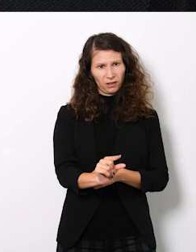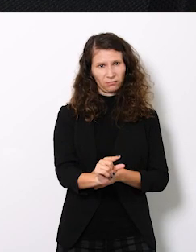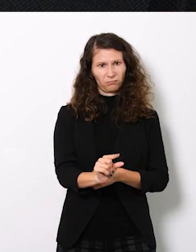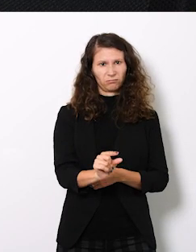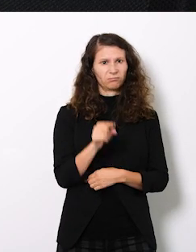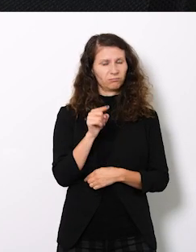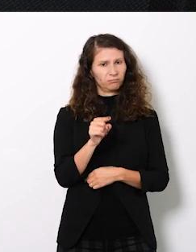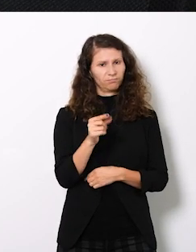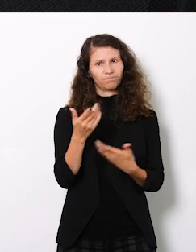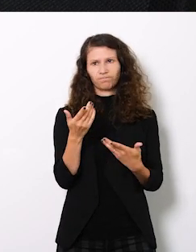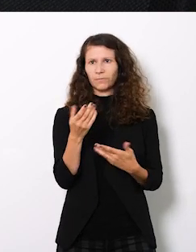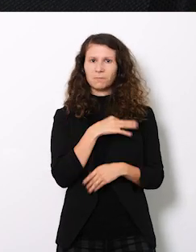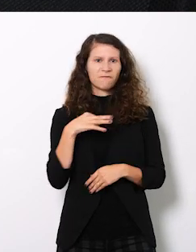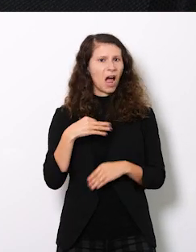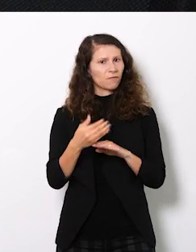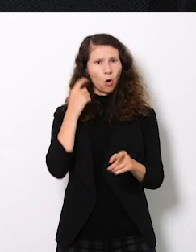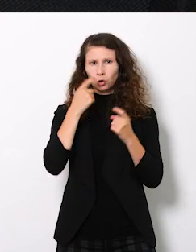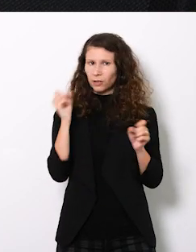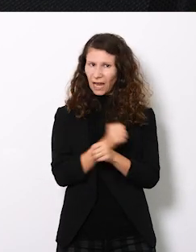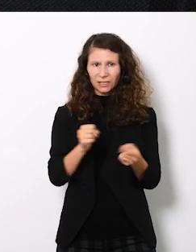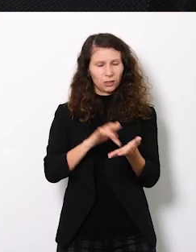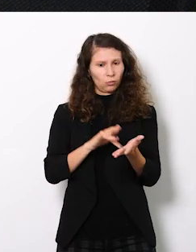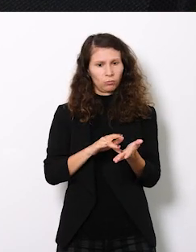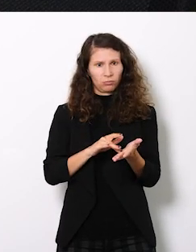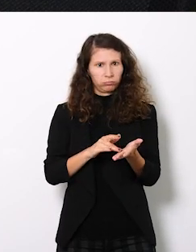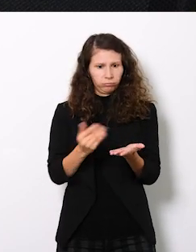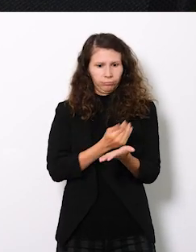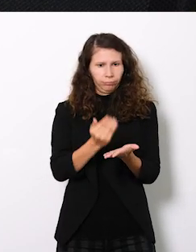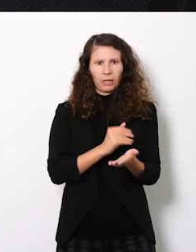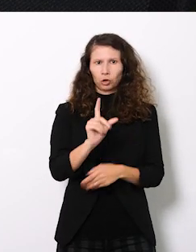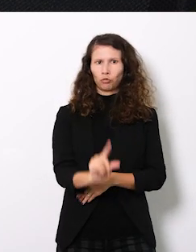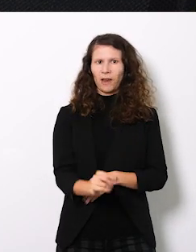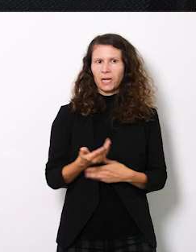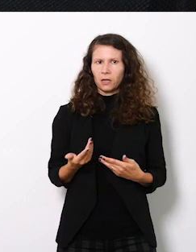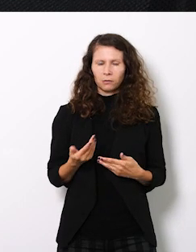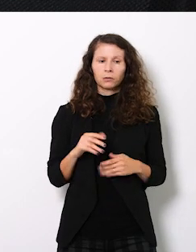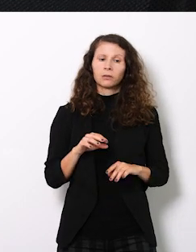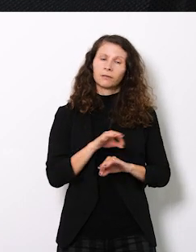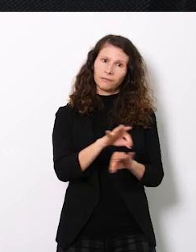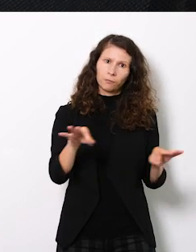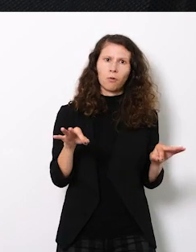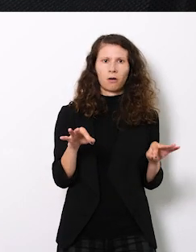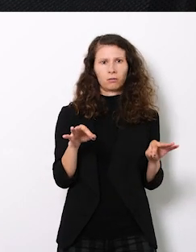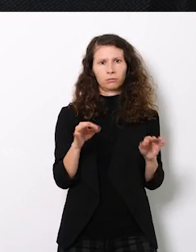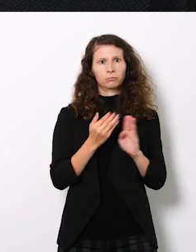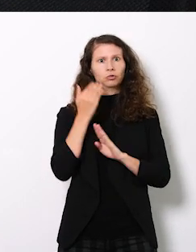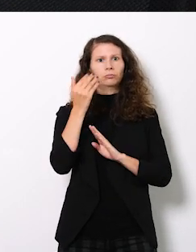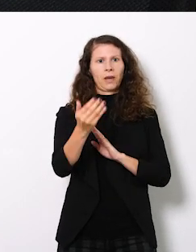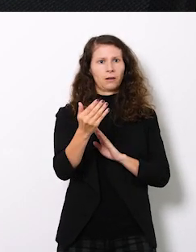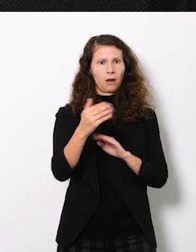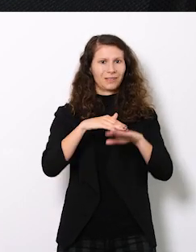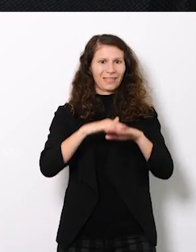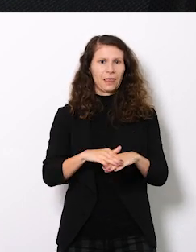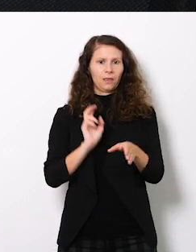keine Möglichkeiten mehr haben, privat vorzusorgen, weil sie dafür gar nicht genug verdienen, dass für die natürlich ein späterer Renteneintritt